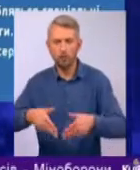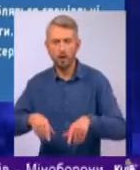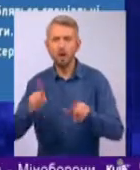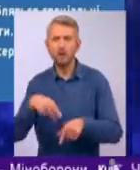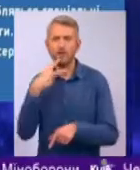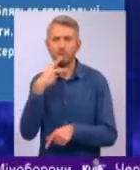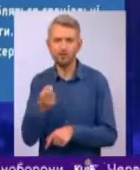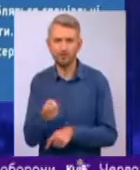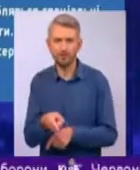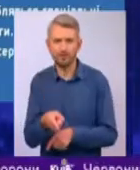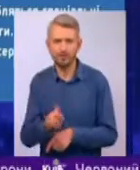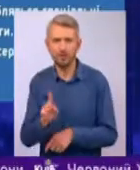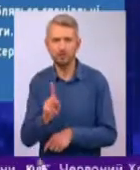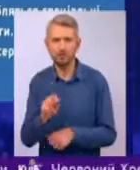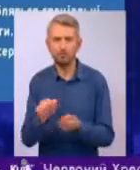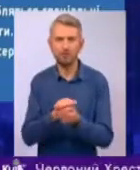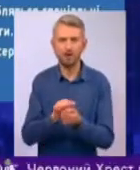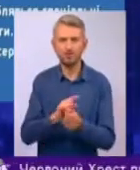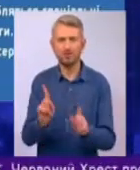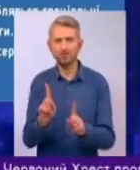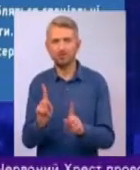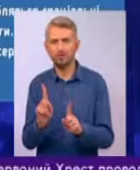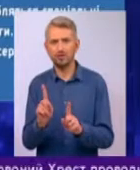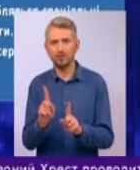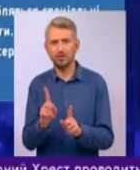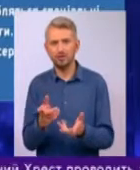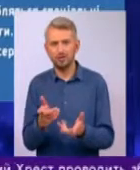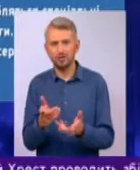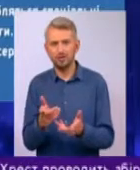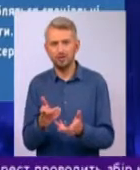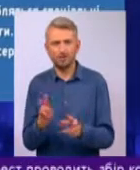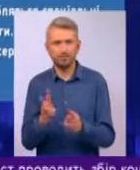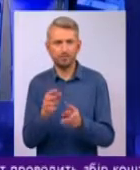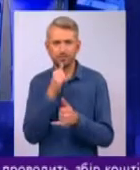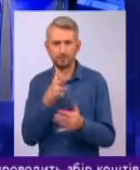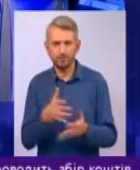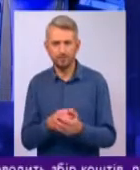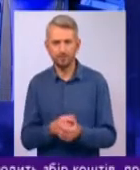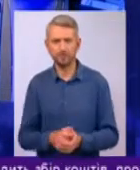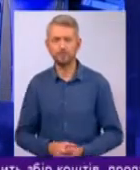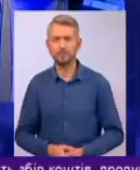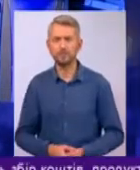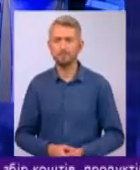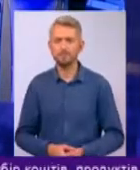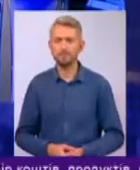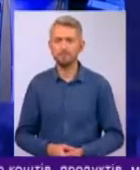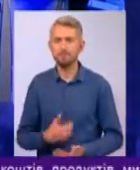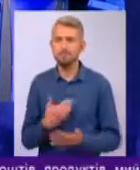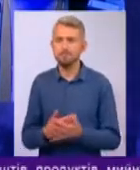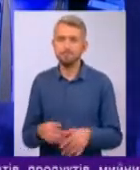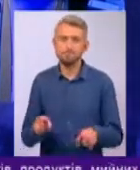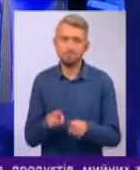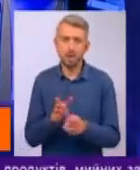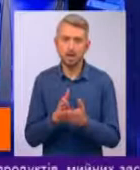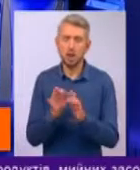там, бумажка чи ще щось, якийсь кем. Ну, воно згоріло собі на землі. І воно не під... Ну, ось так, і